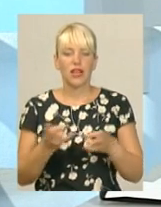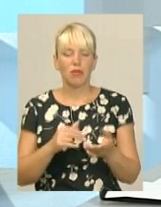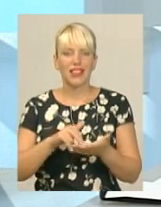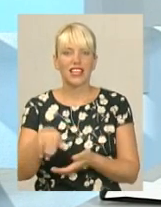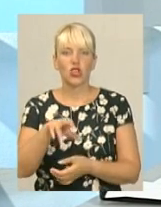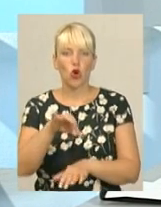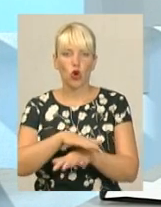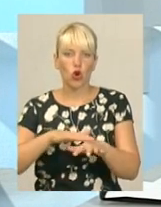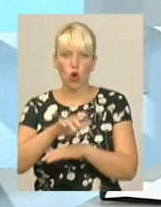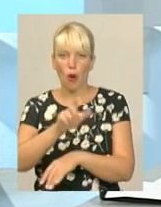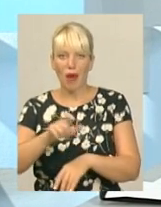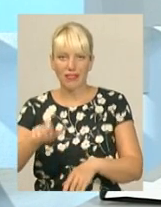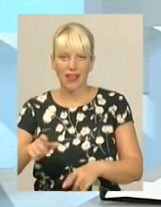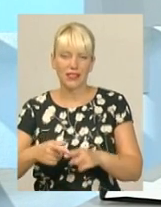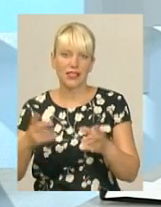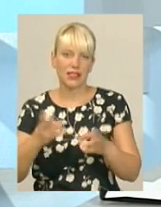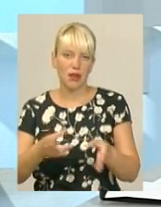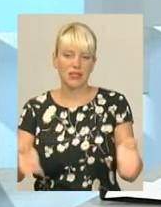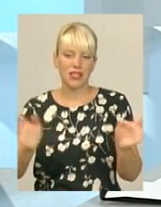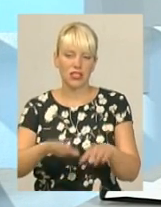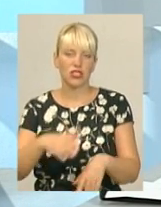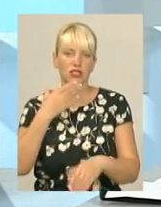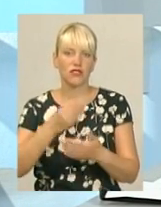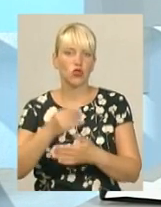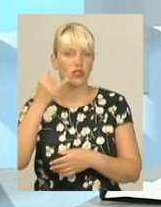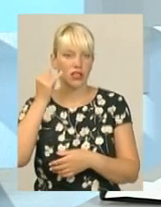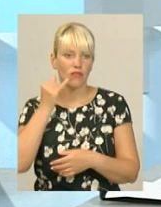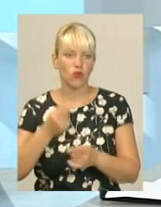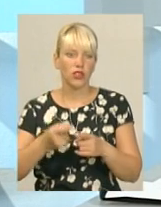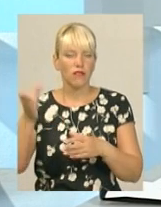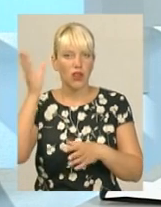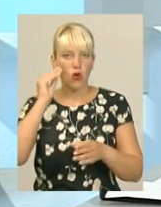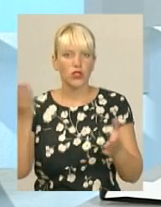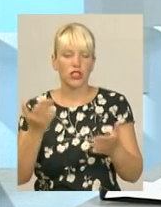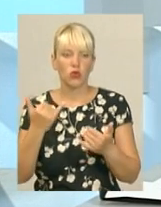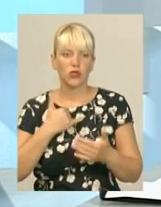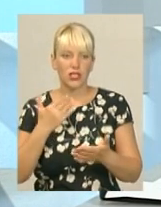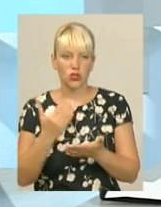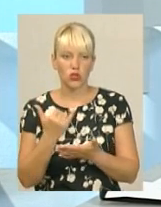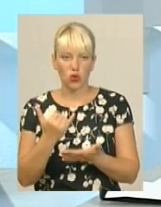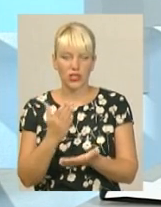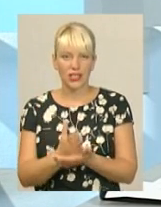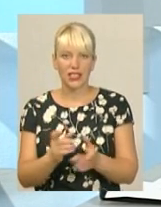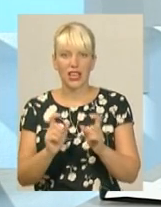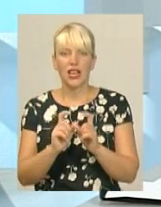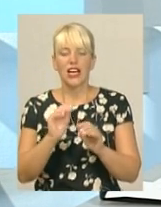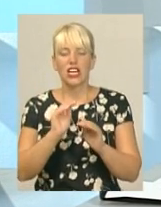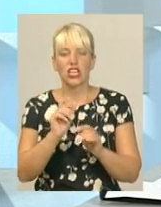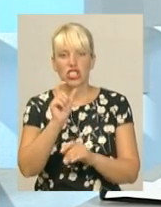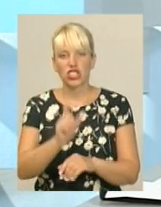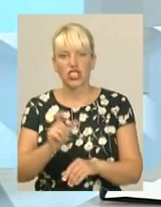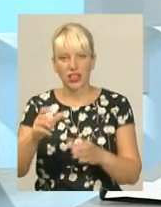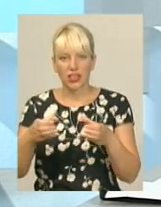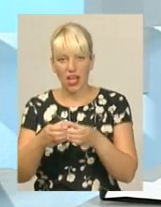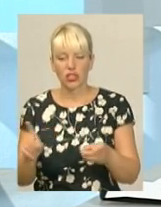громадян, нам потрібно залишати свої телефони, враховуючи, який сьогодні штат у нас є, для того, щоб покращити комунікацію